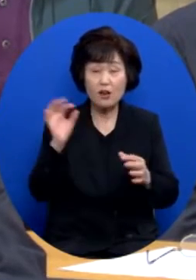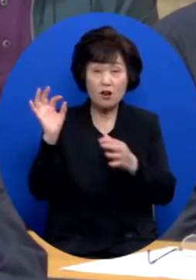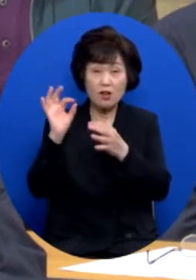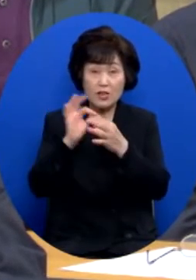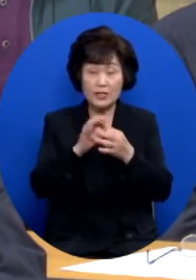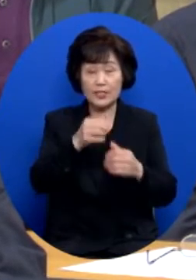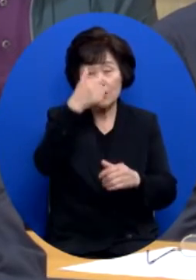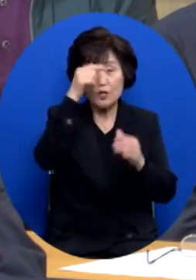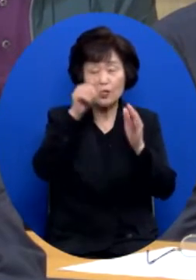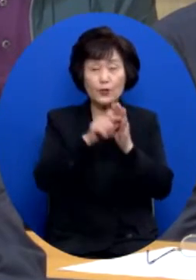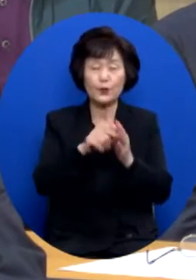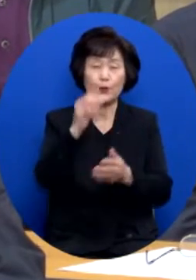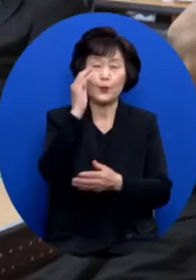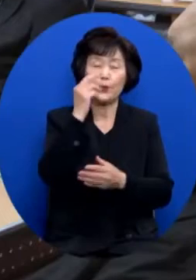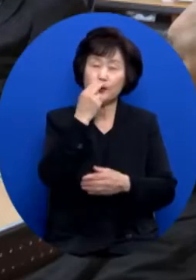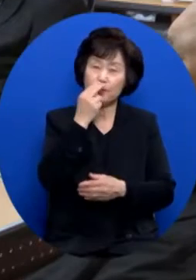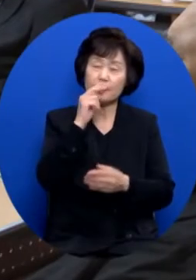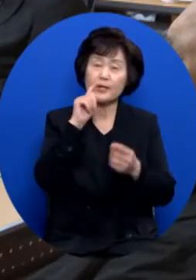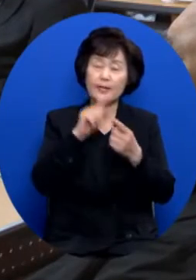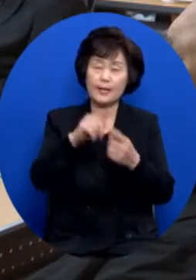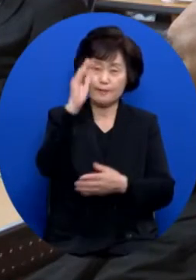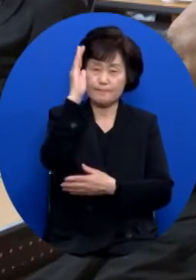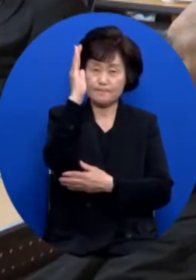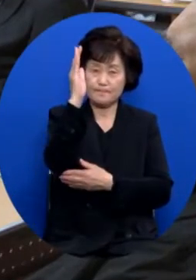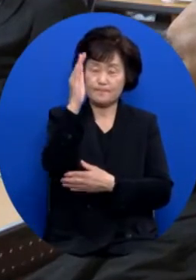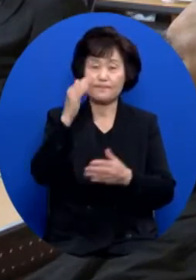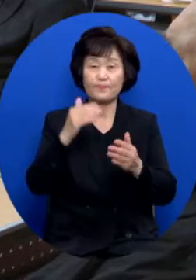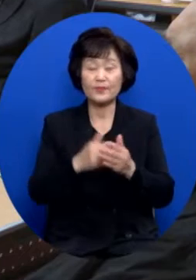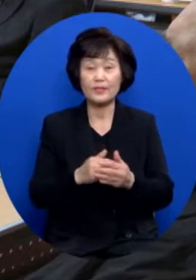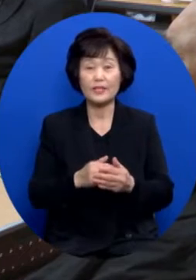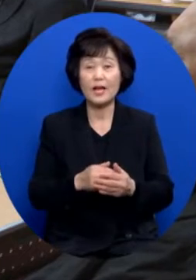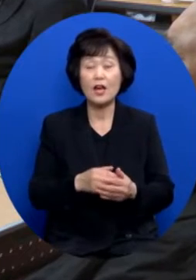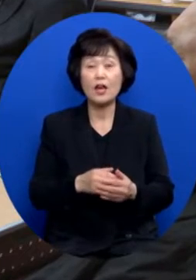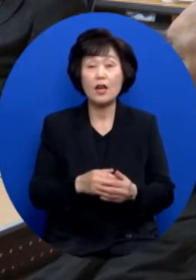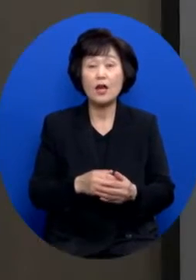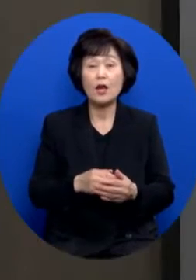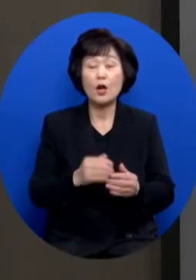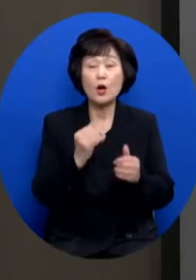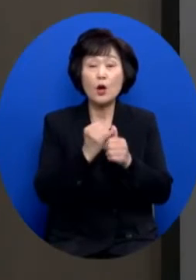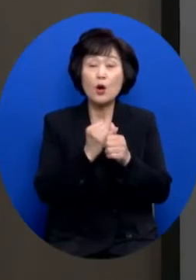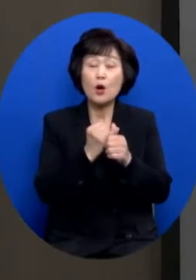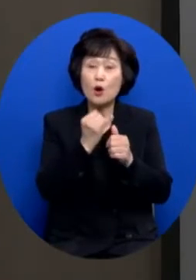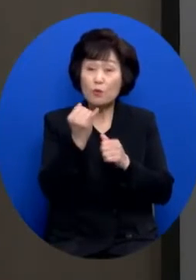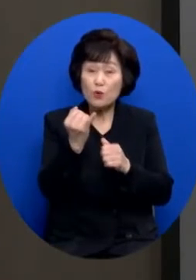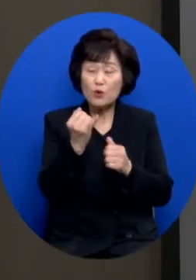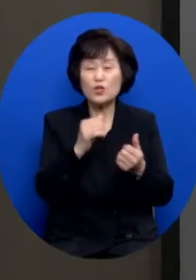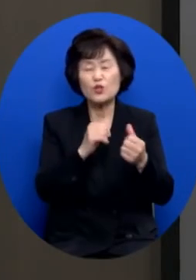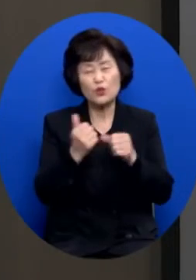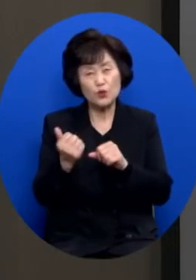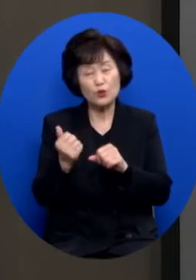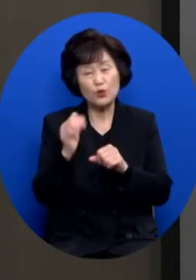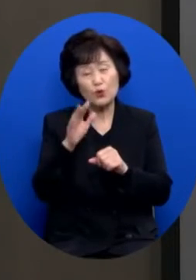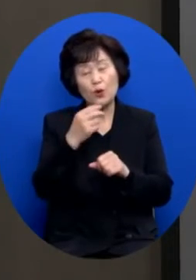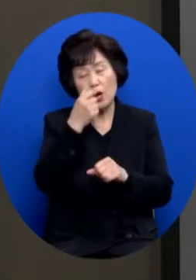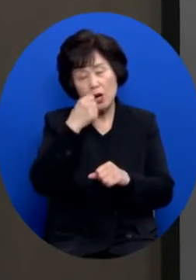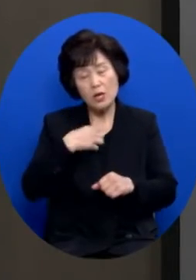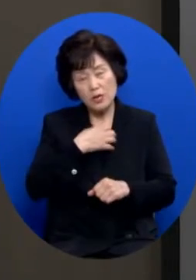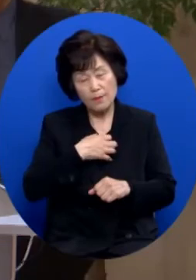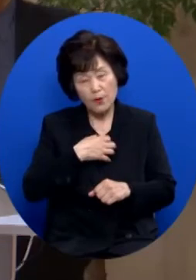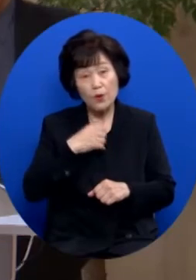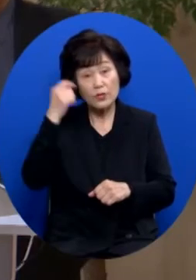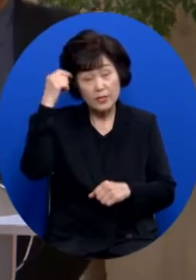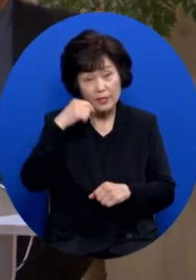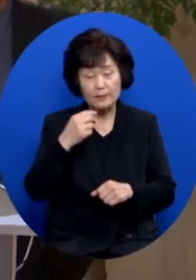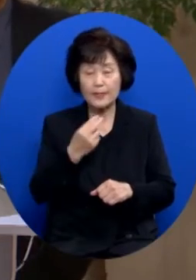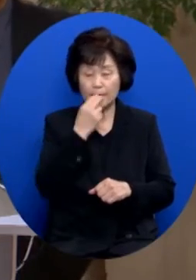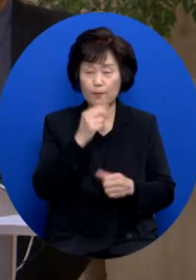생명관에 대해 강연을 진행했습니다. 박 총장은 부인 이성혜 사모 사별이라는 죽음의 실존 상황을 성찰하며